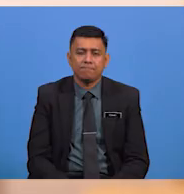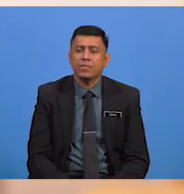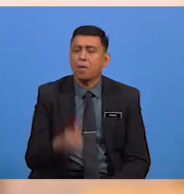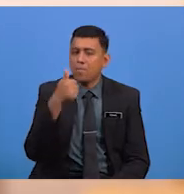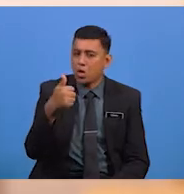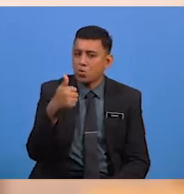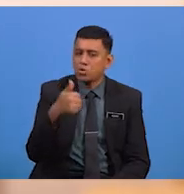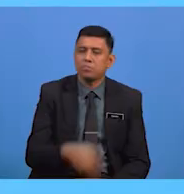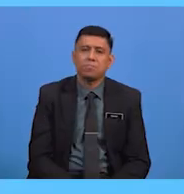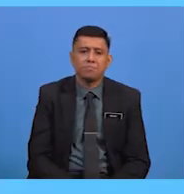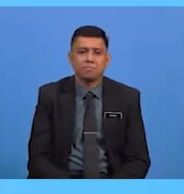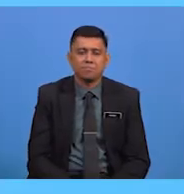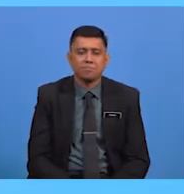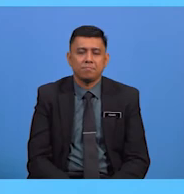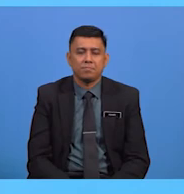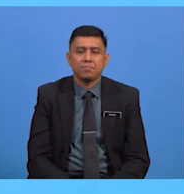Bagus.